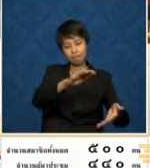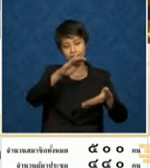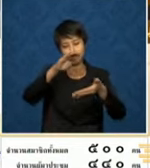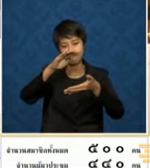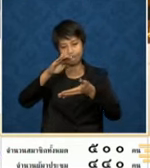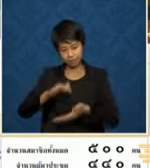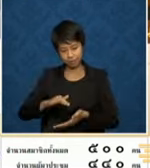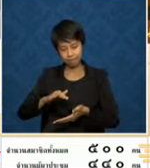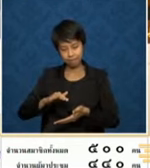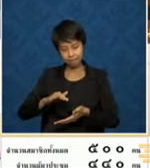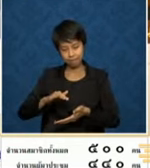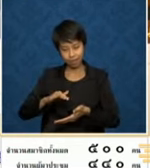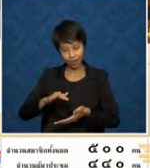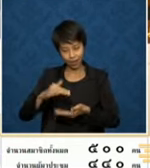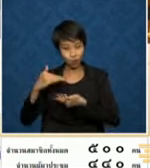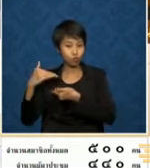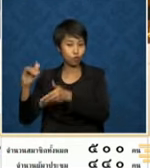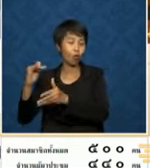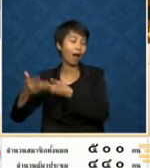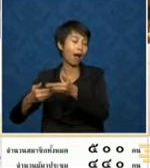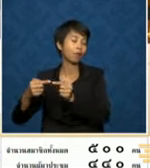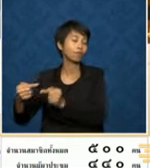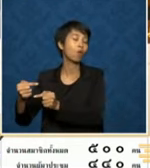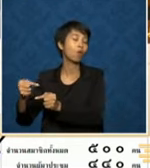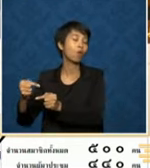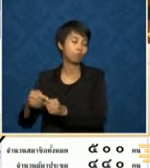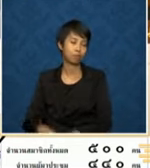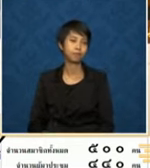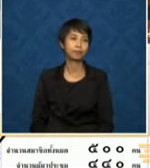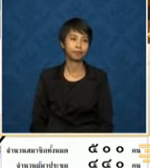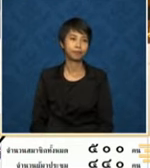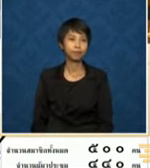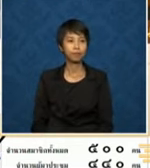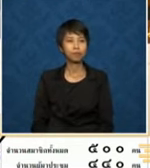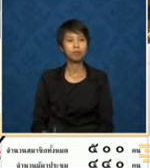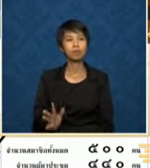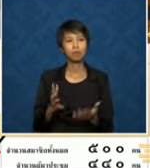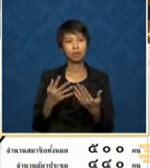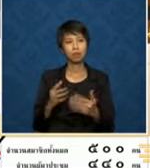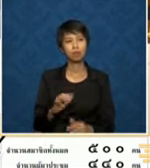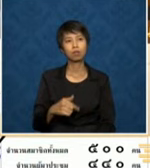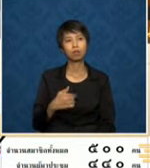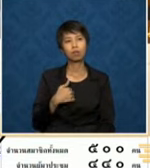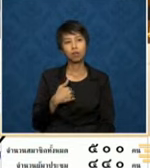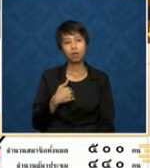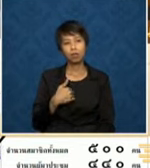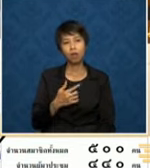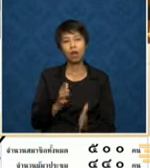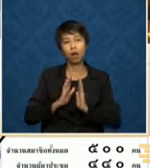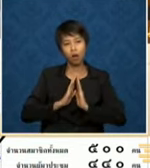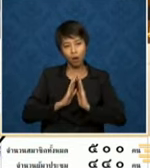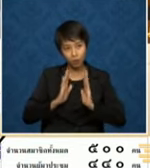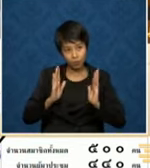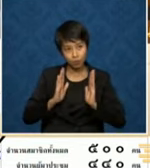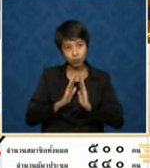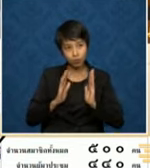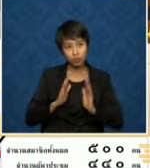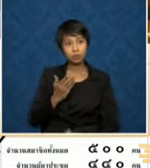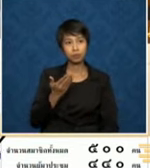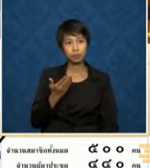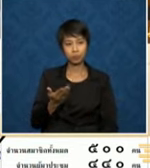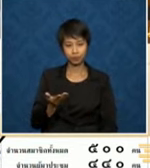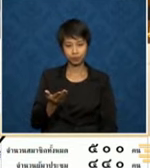ก่อนผมจะพูดนะครับให้มากไปกว่านี้ขออนุญาตใช้เวทีนี้กราบขอบคุณท่านโร